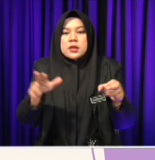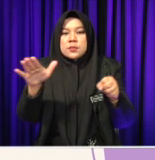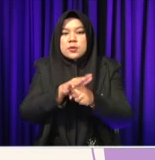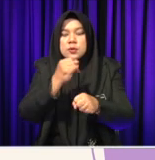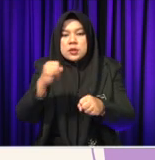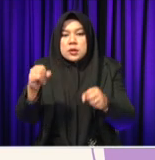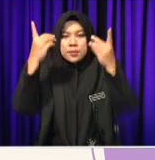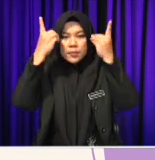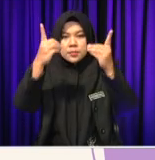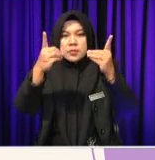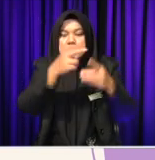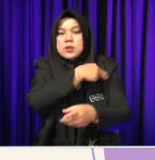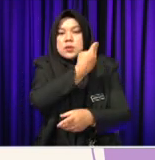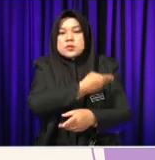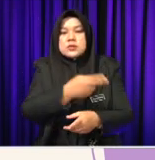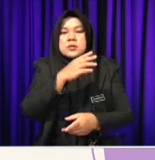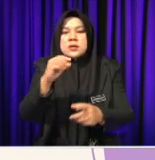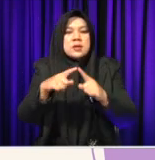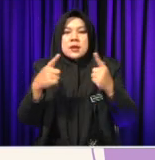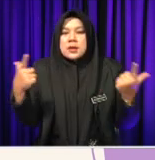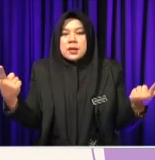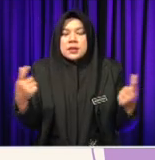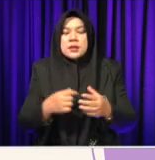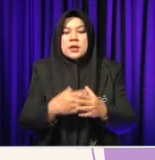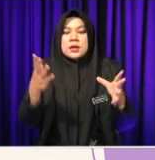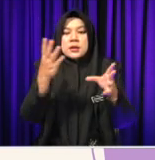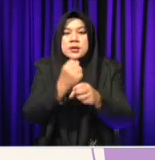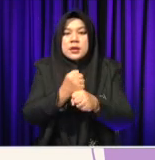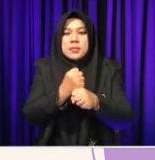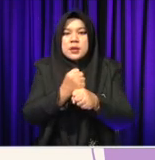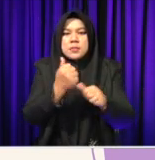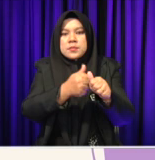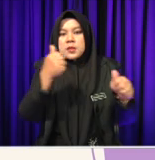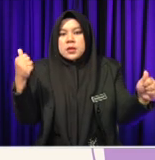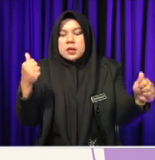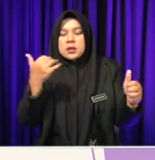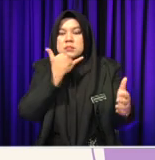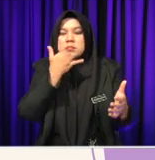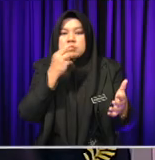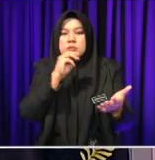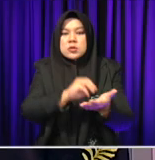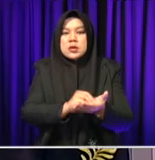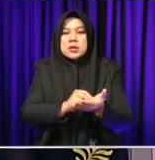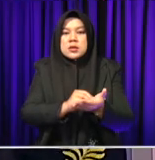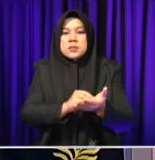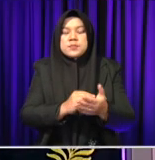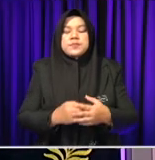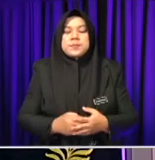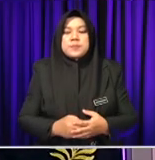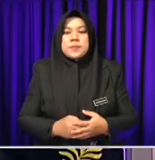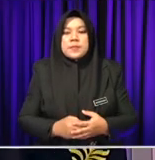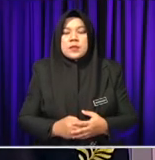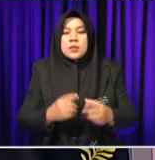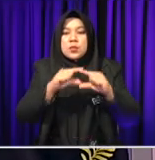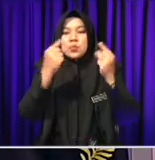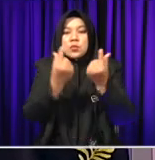seperti pendidikan hospital dan sebagainya kemudian dapat mencegah kemungkaran daripada berleluasa okey golongan yang kedua